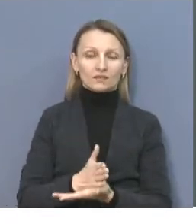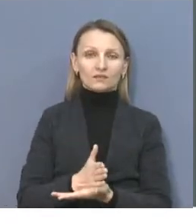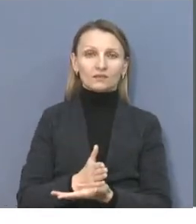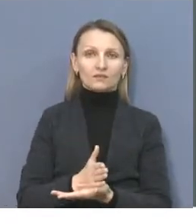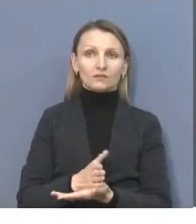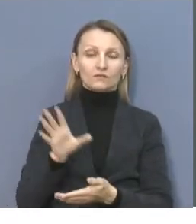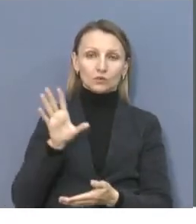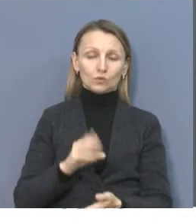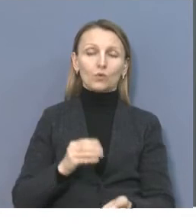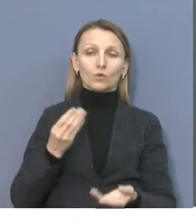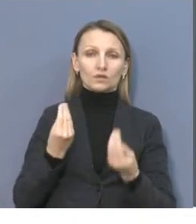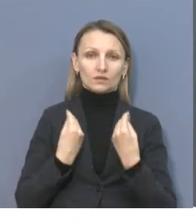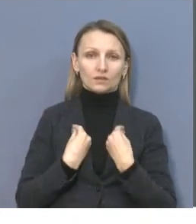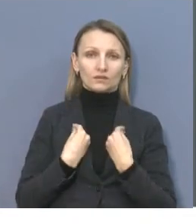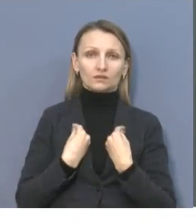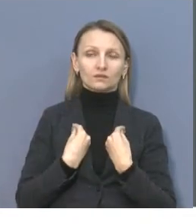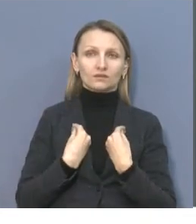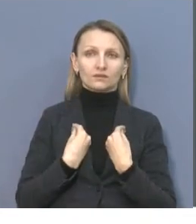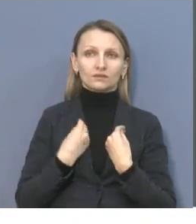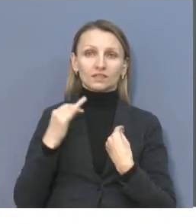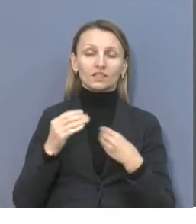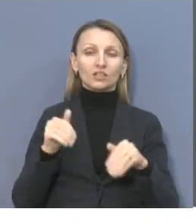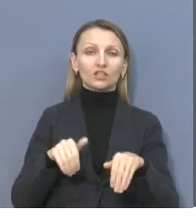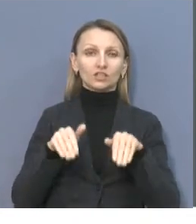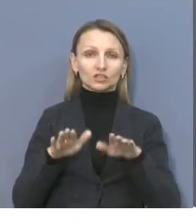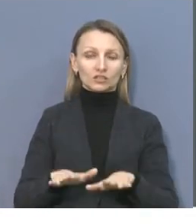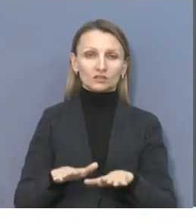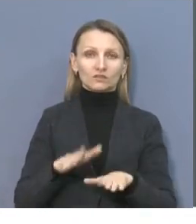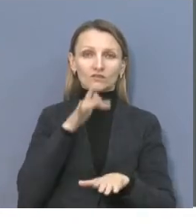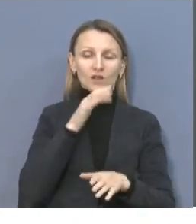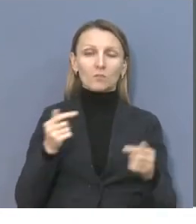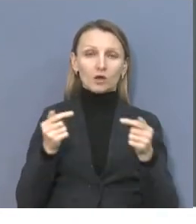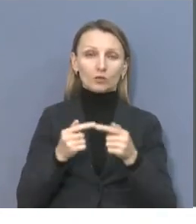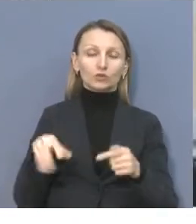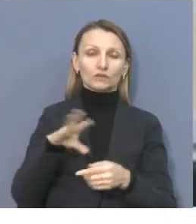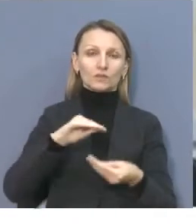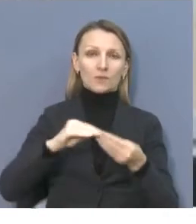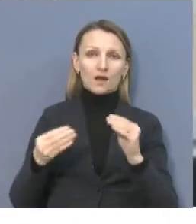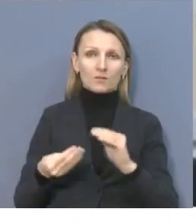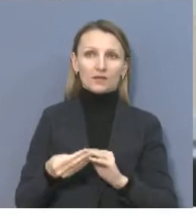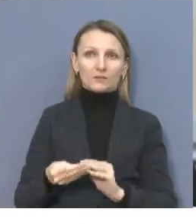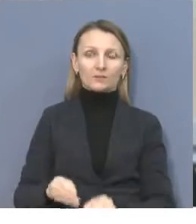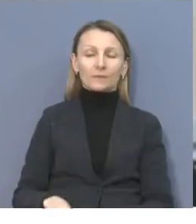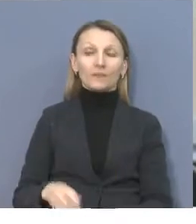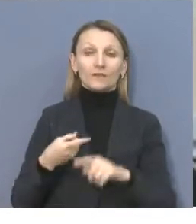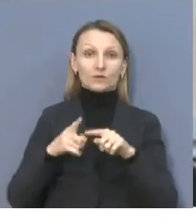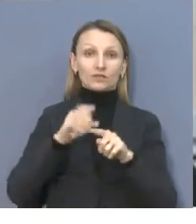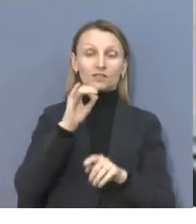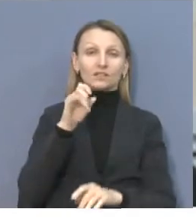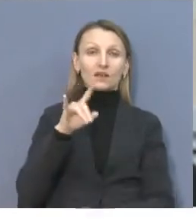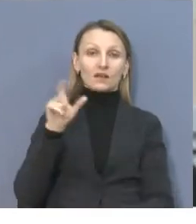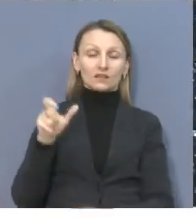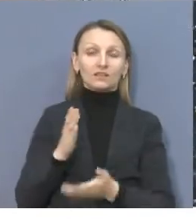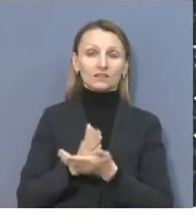обеспечены и решить своевременно всех проблем и герой нашего сюжета имеет